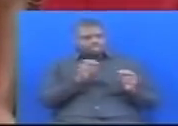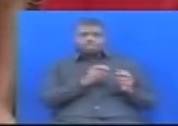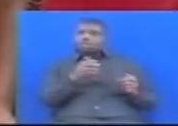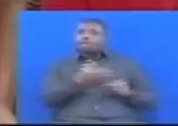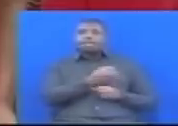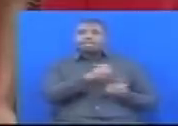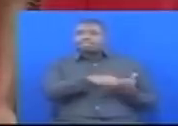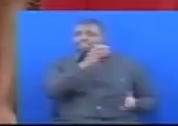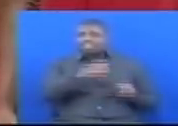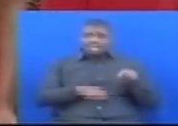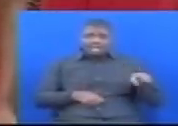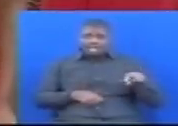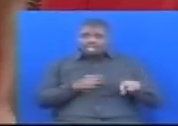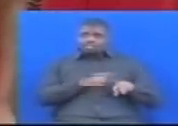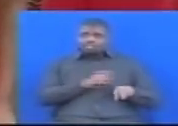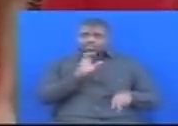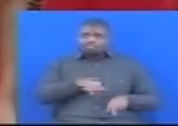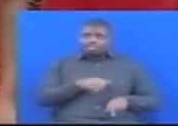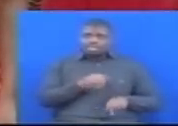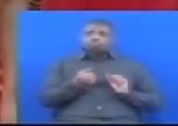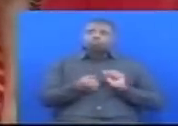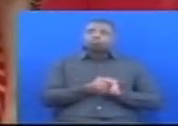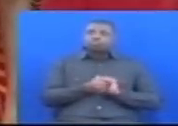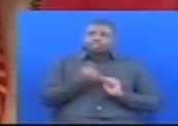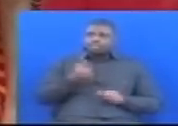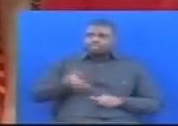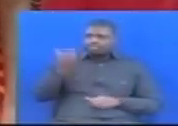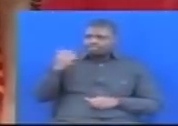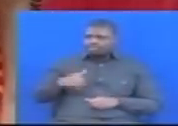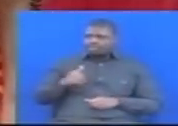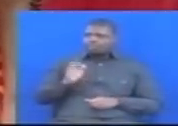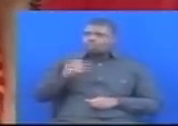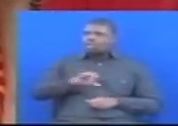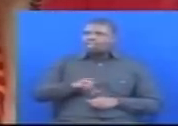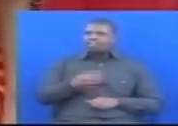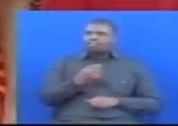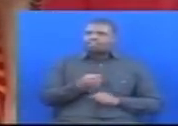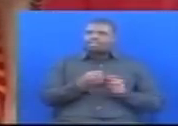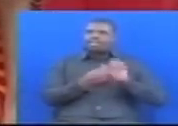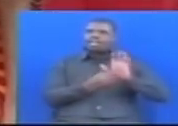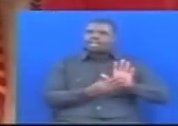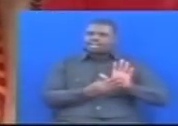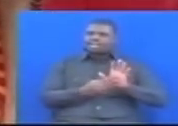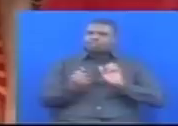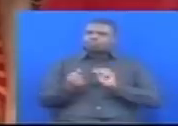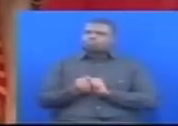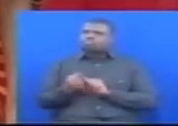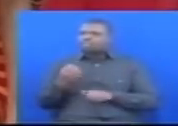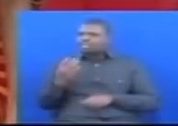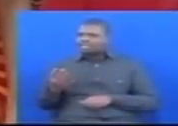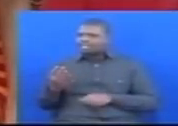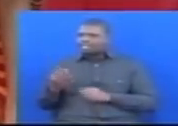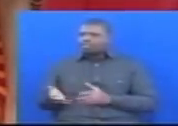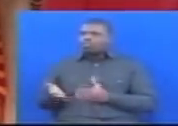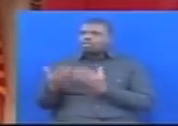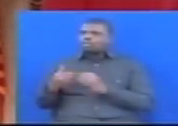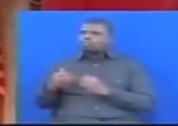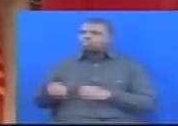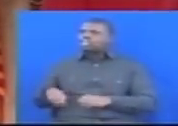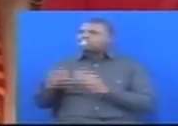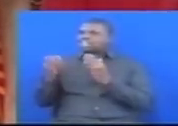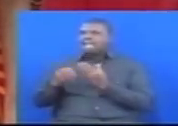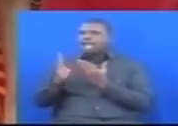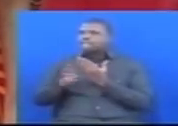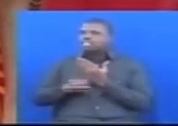haipati faida. Katika kipindi cha miaka 10 iliyopita ni mwaka 2008 na mwaka 2014 waliweza kuzalisha bila